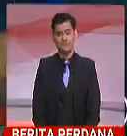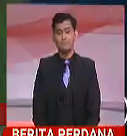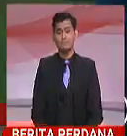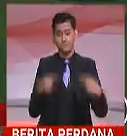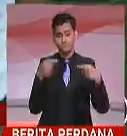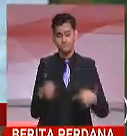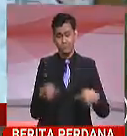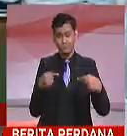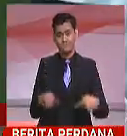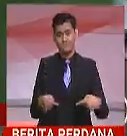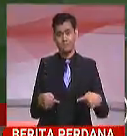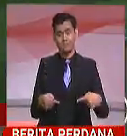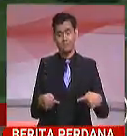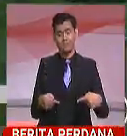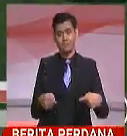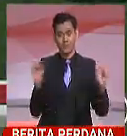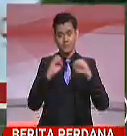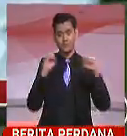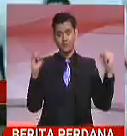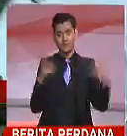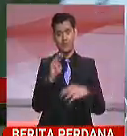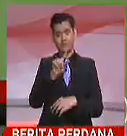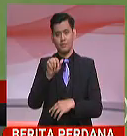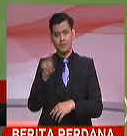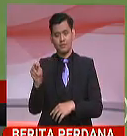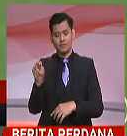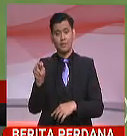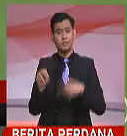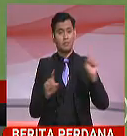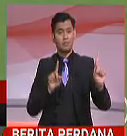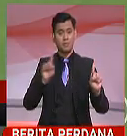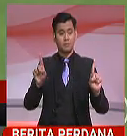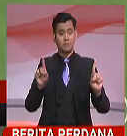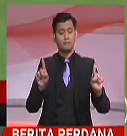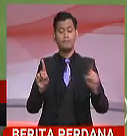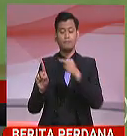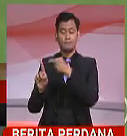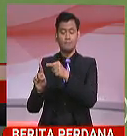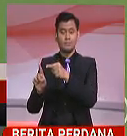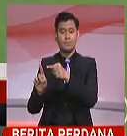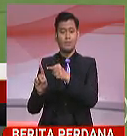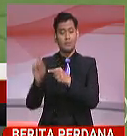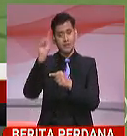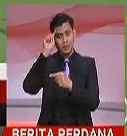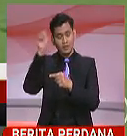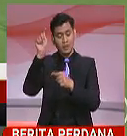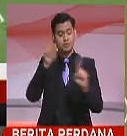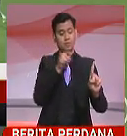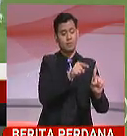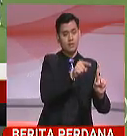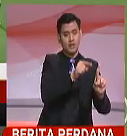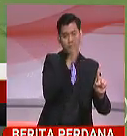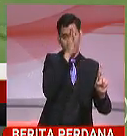Aksi di Stadium Sultan Mizan Zainal Abidin turut menyaksikan keputusan seri satu sama antara tuan rumah TFC dengan Melaka